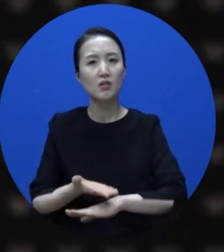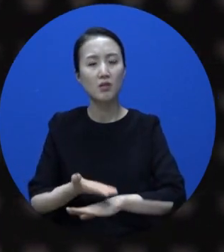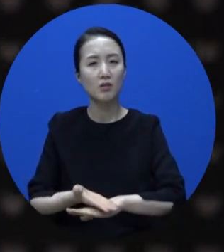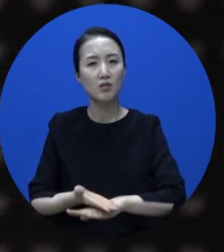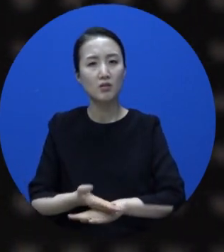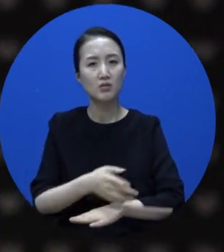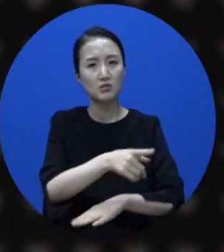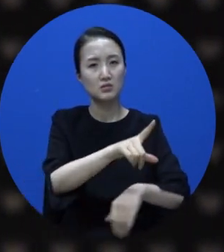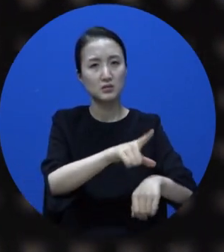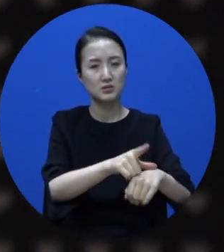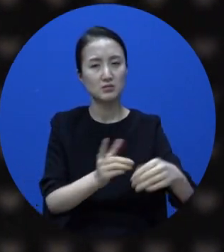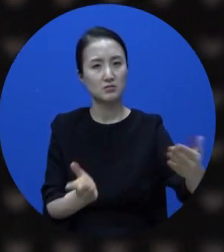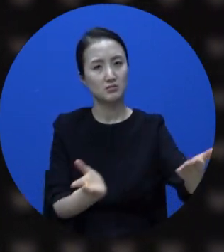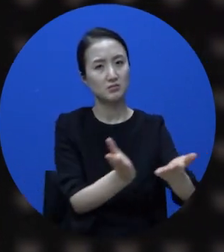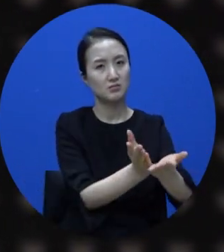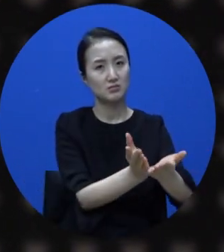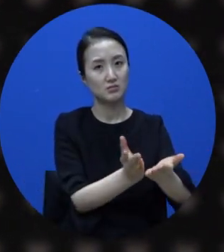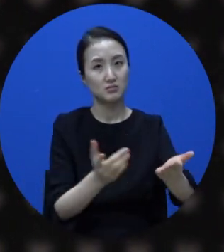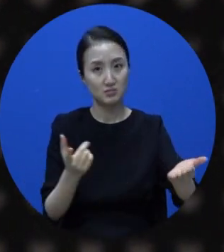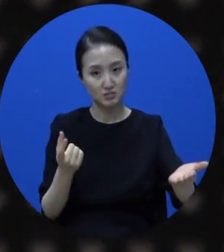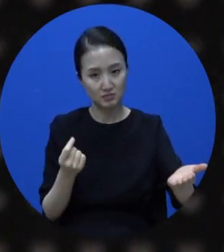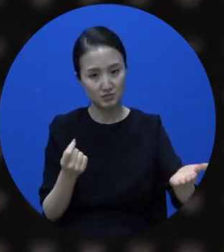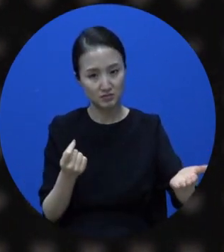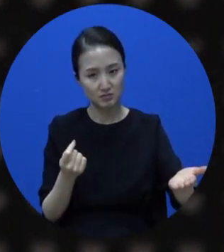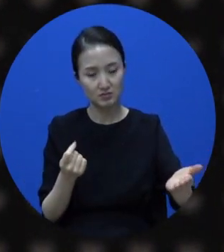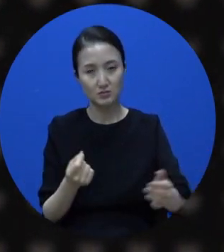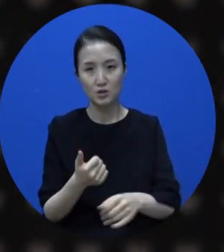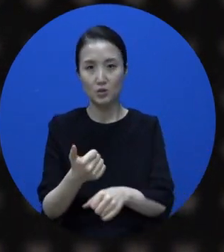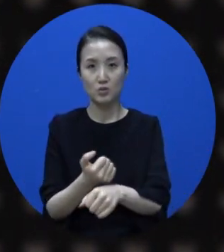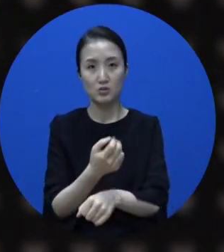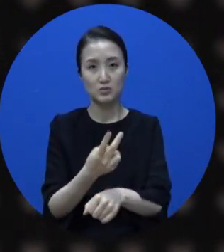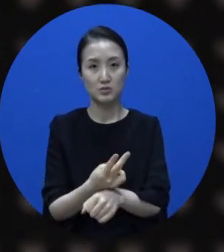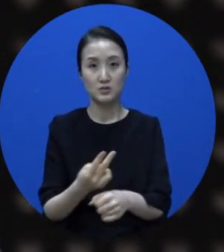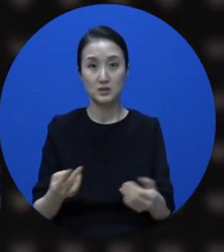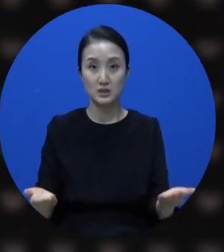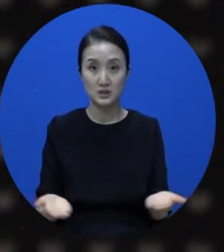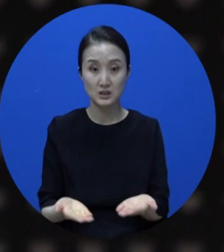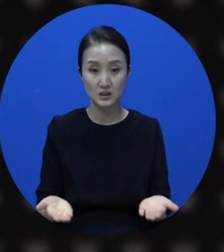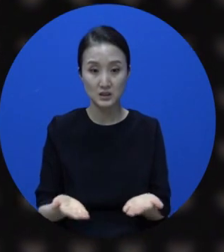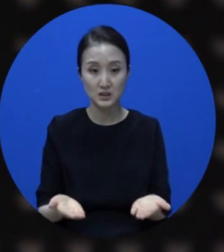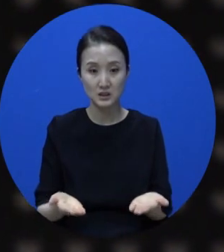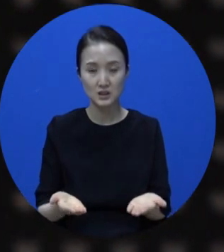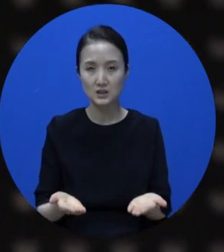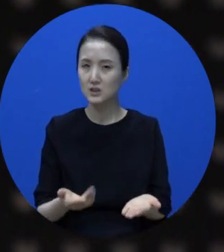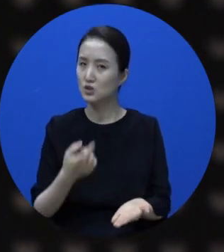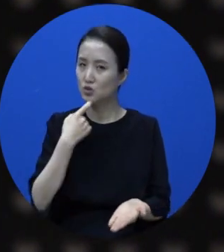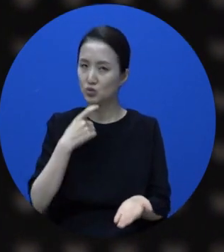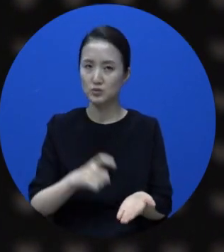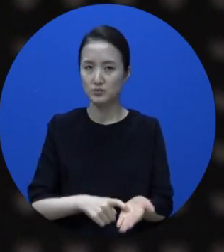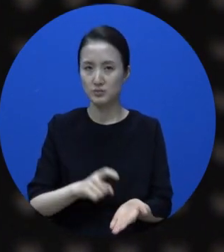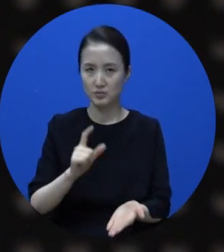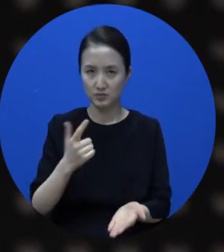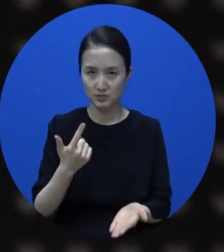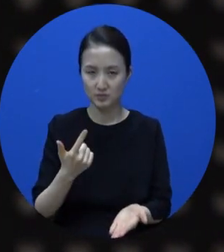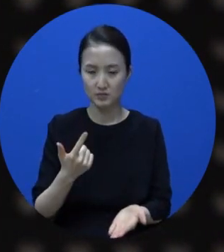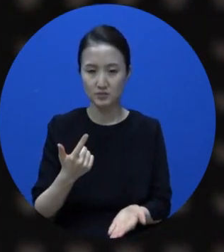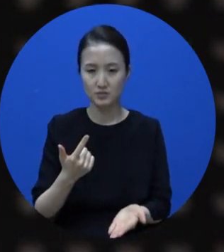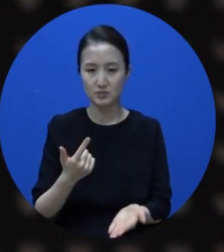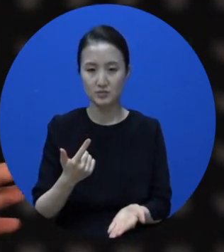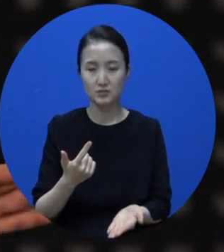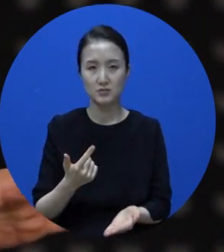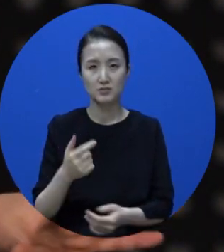발주처에 맞춰야 줄 52시간 쭉 근무 제가 호락호락한 문제가 아니야